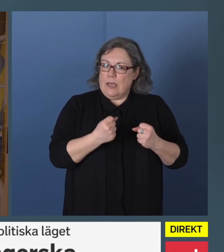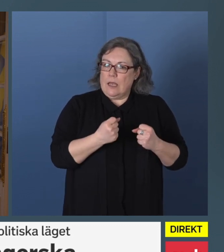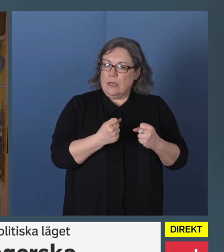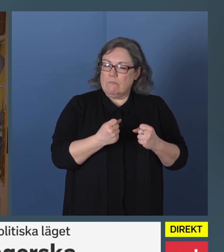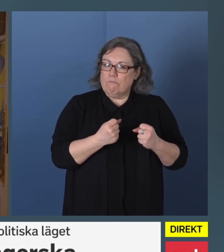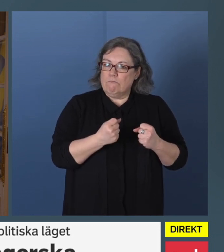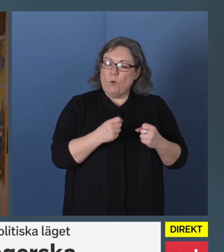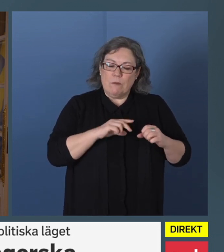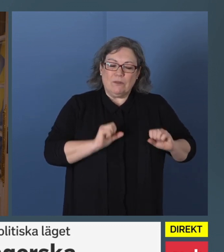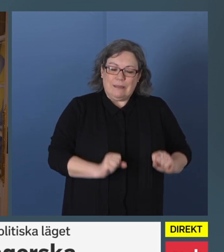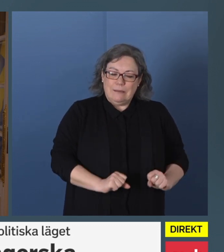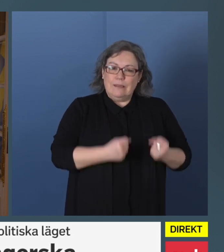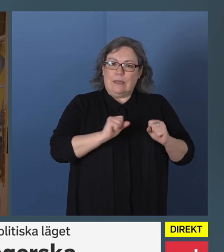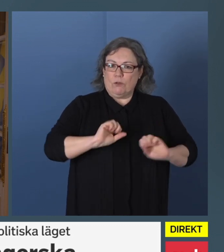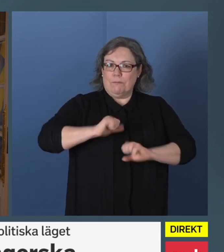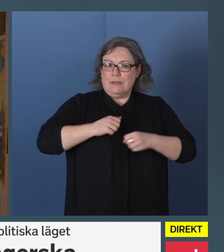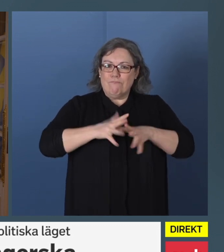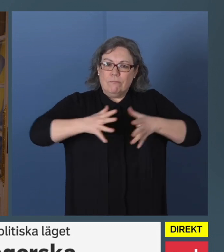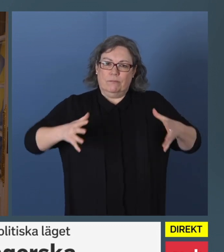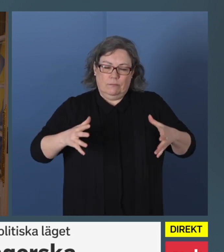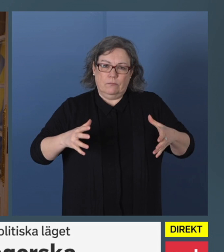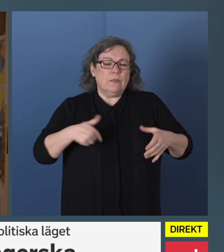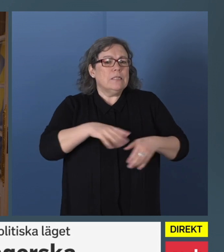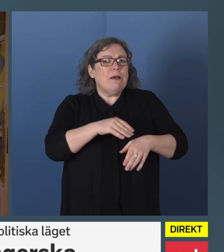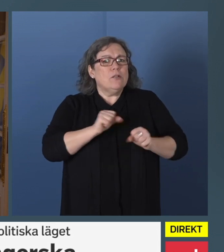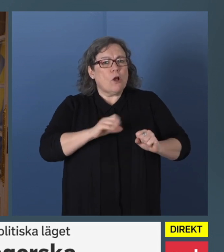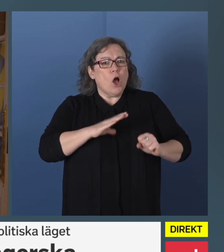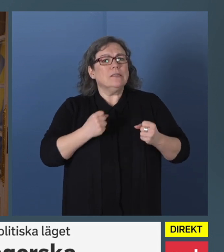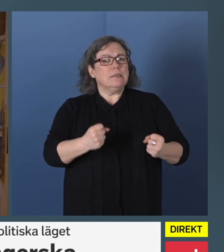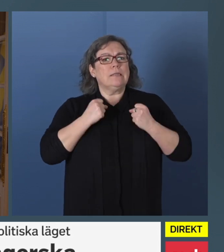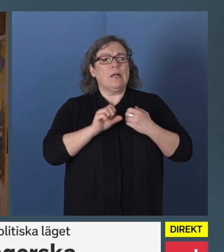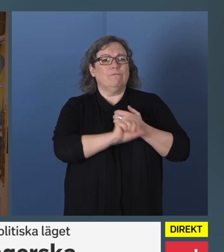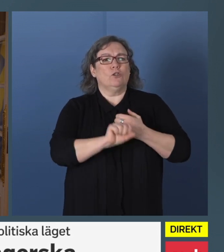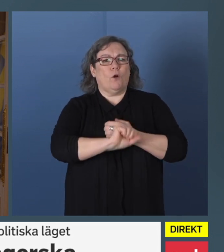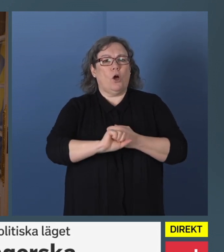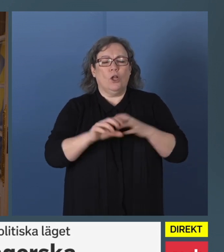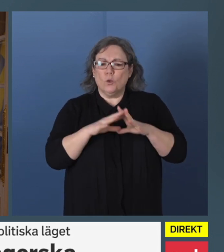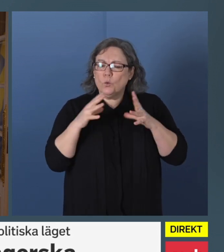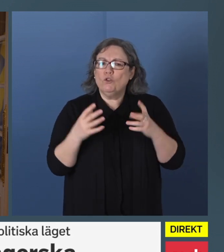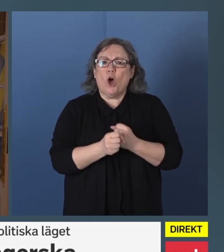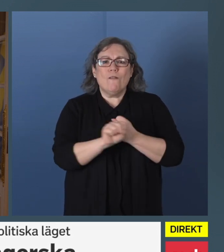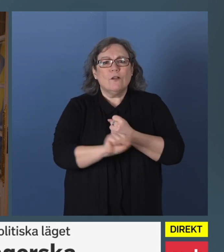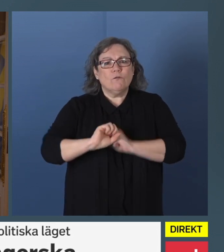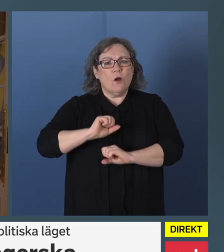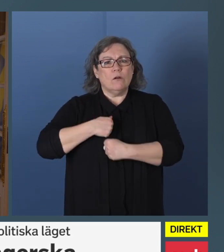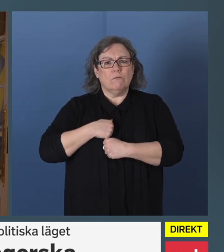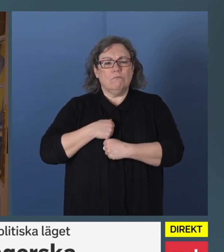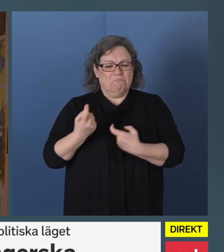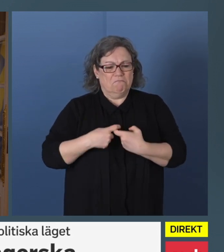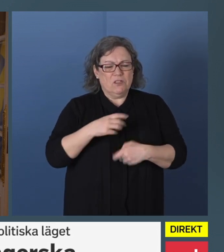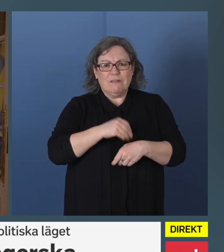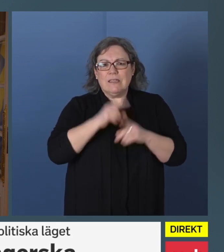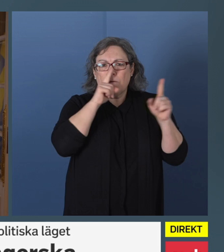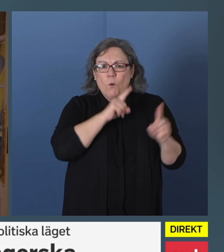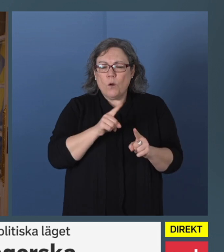tidigare läggas. Sverige ska ha ett starkt försvar, ett totalförsvar av svenska folket och